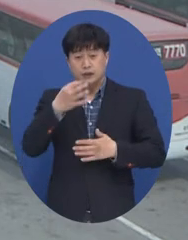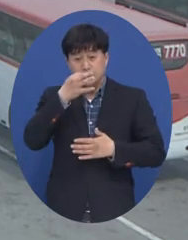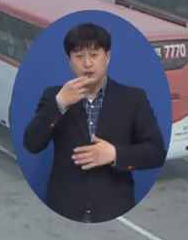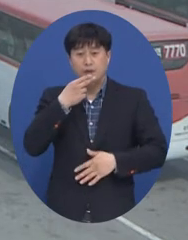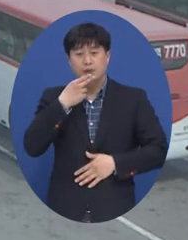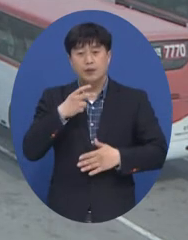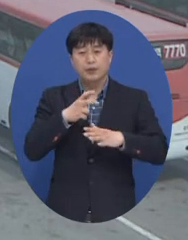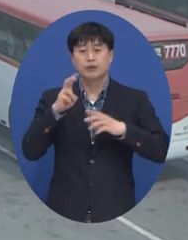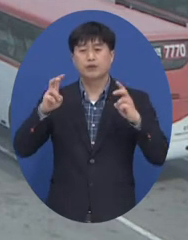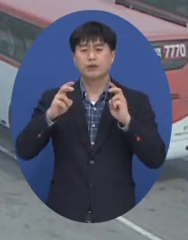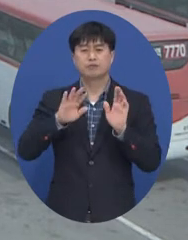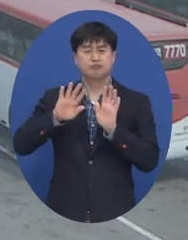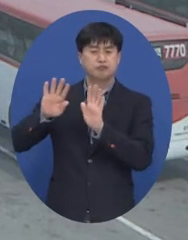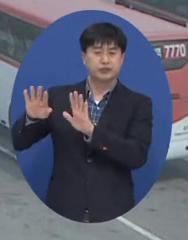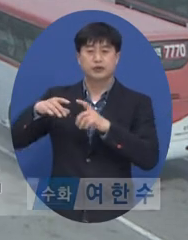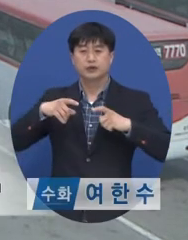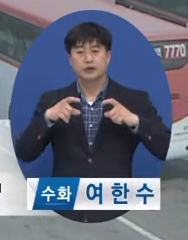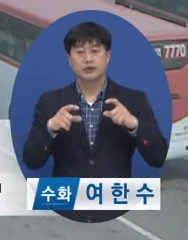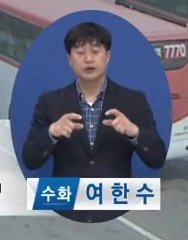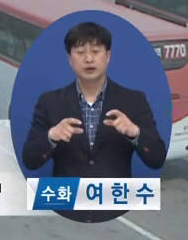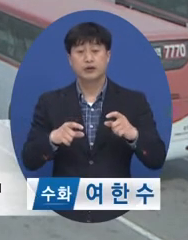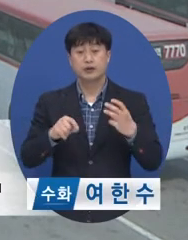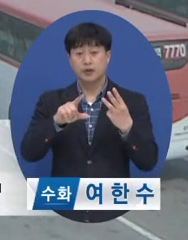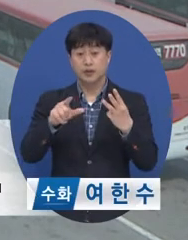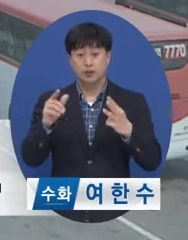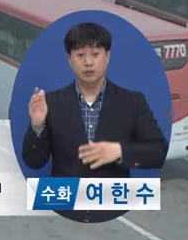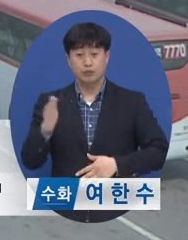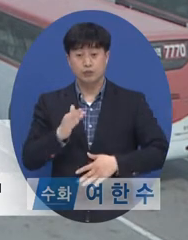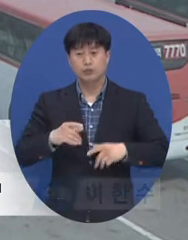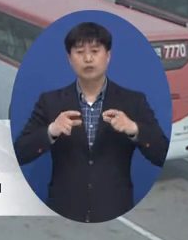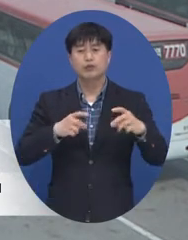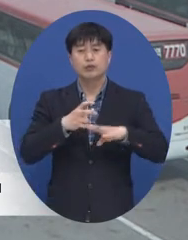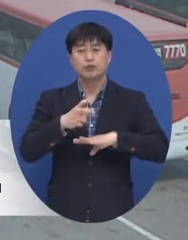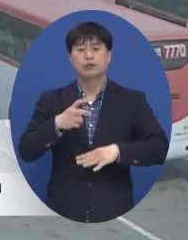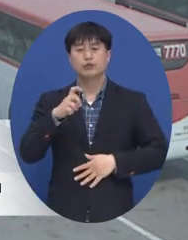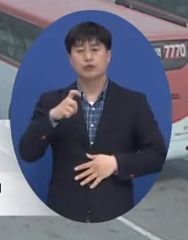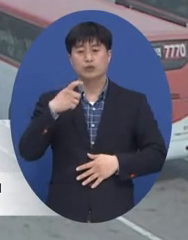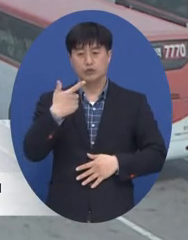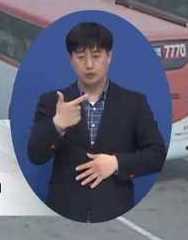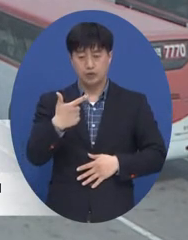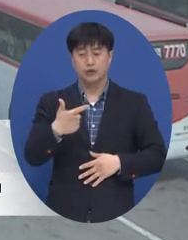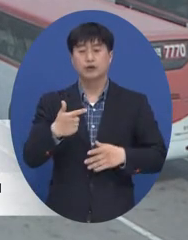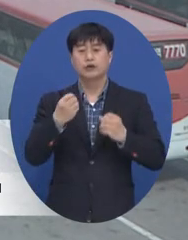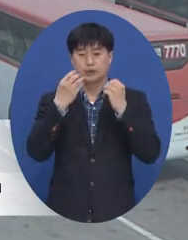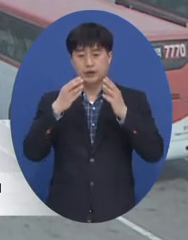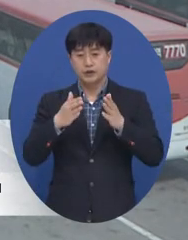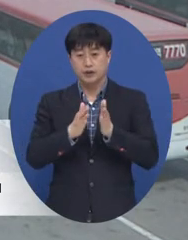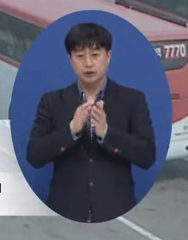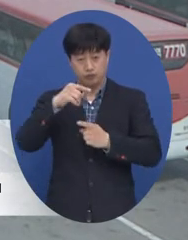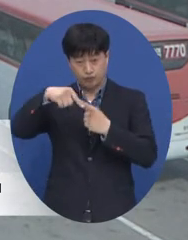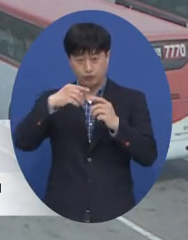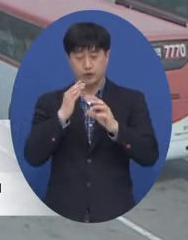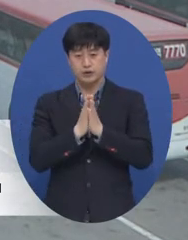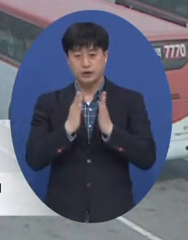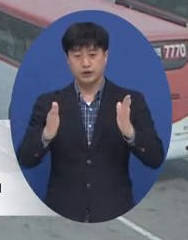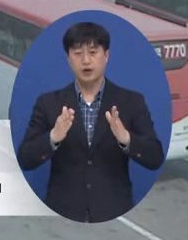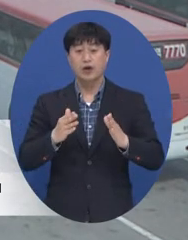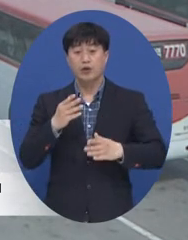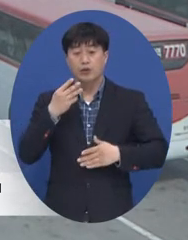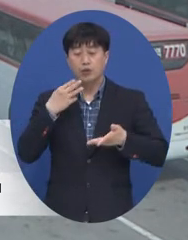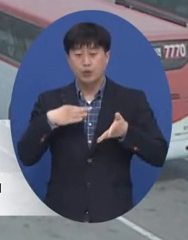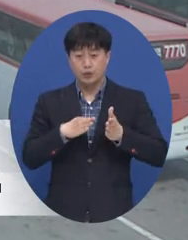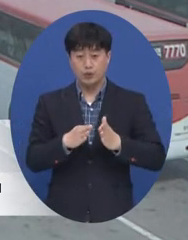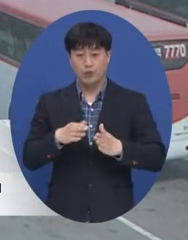수익성이 낮아 버스 회사들이 꺼렸던 지역에 이달부터 광역버스 노선 16개가 새로 생겼습니다. 경기도형